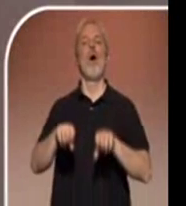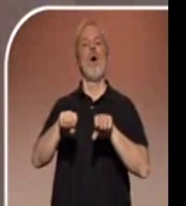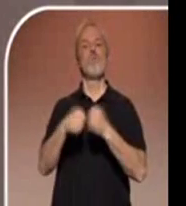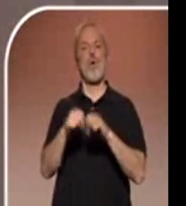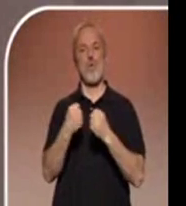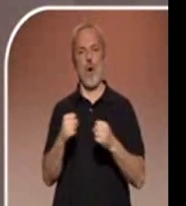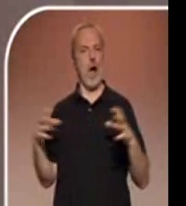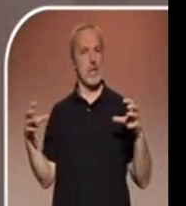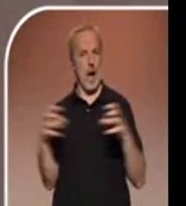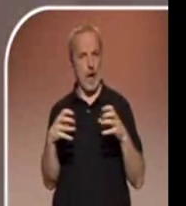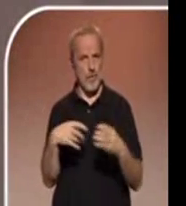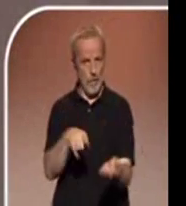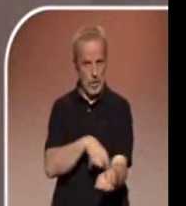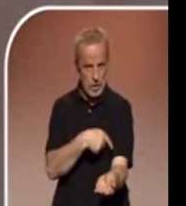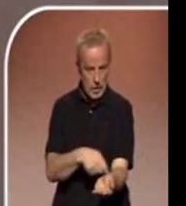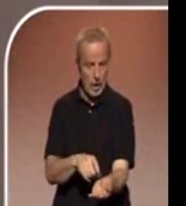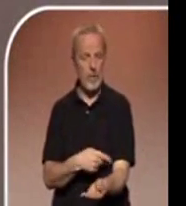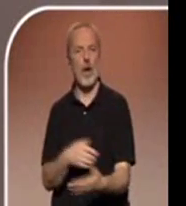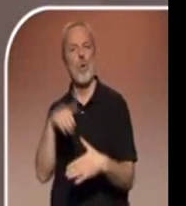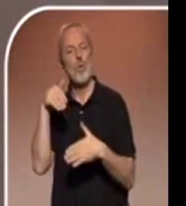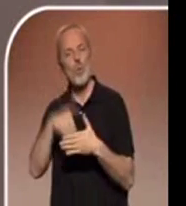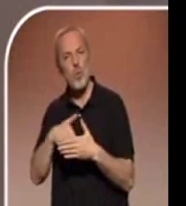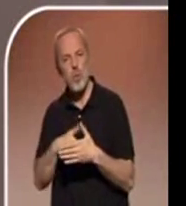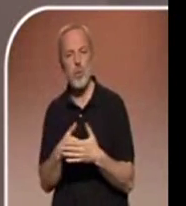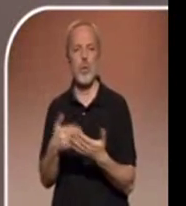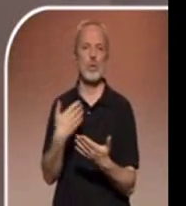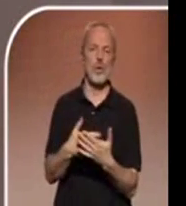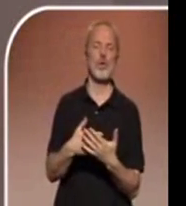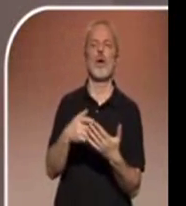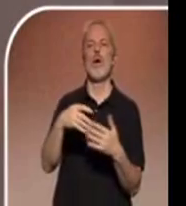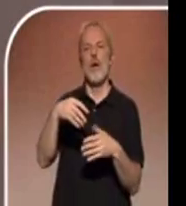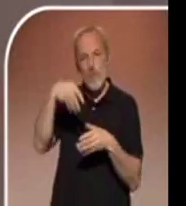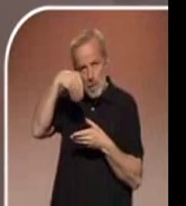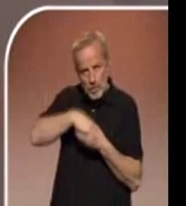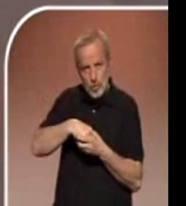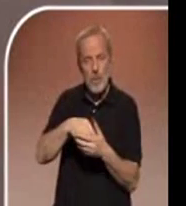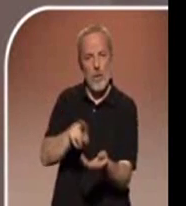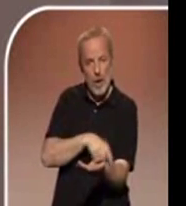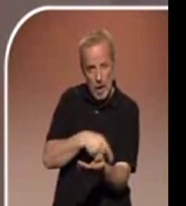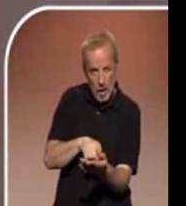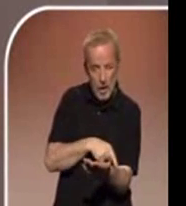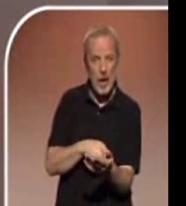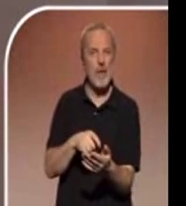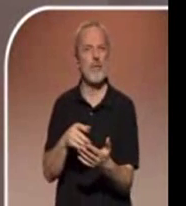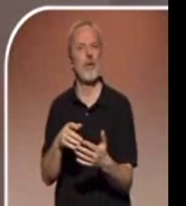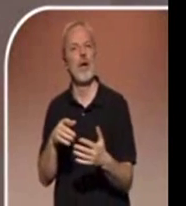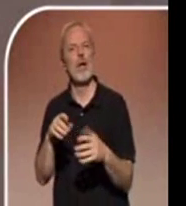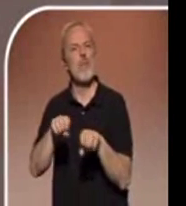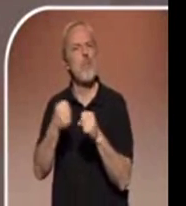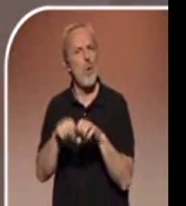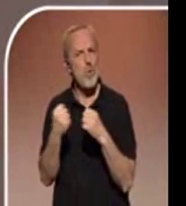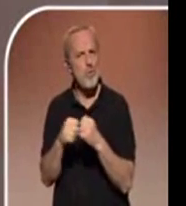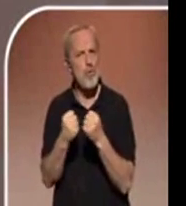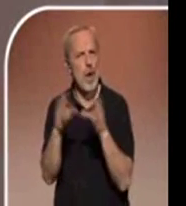srážlivosti znamená, že ta naše krevní hemostáza, systém srážení krve nějakým způsobem porušena, a to buď to